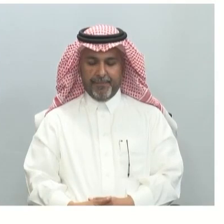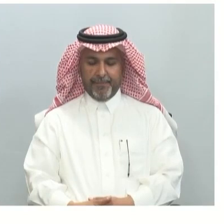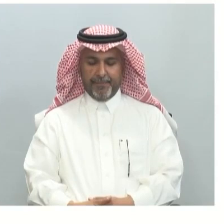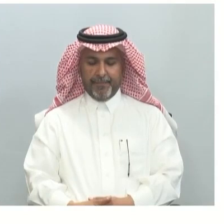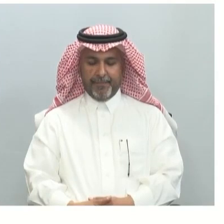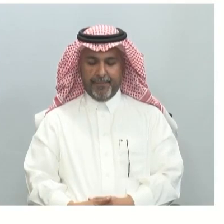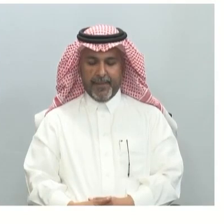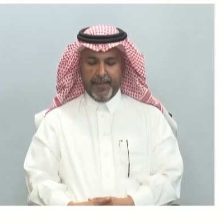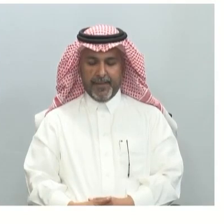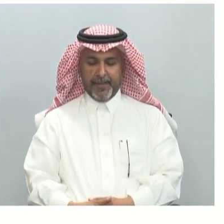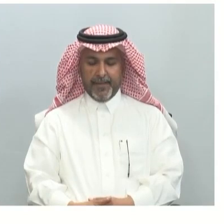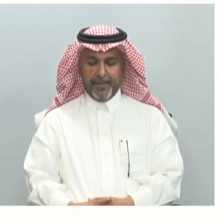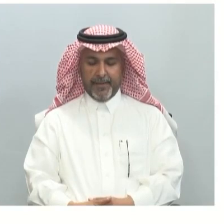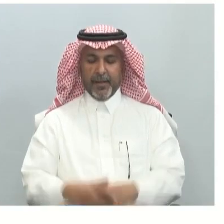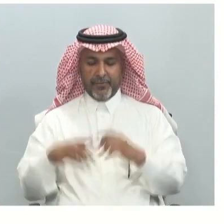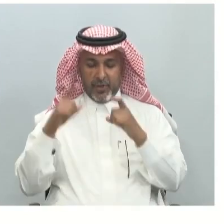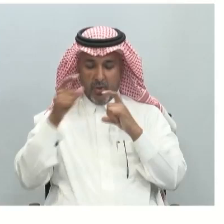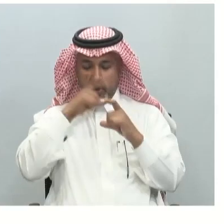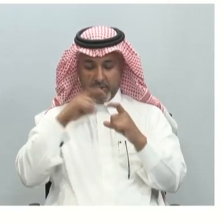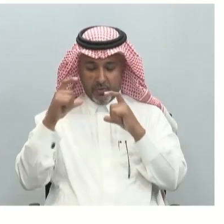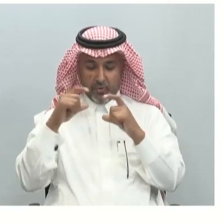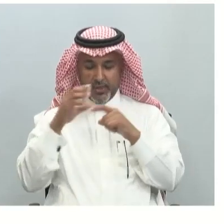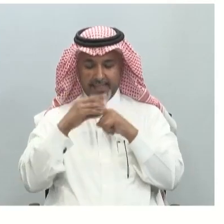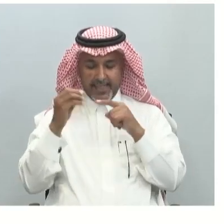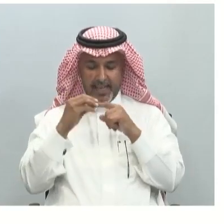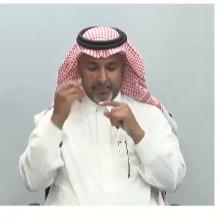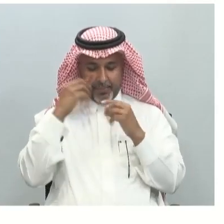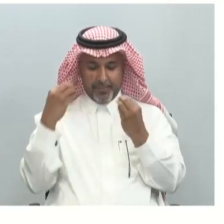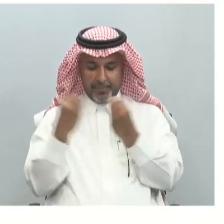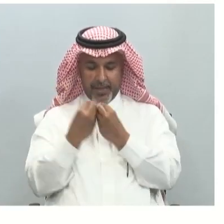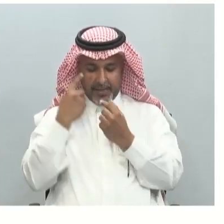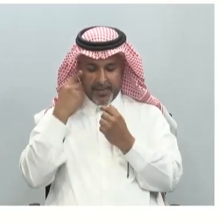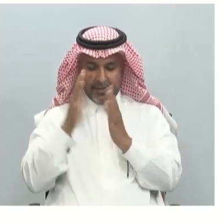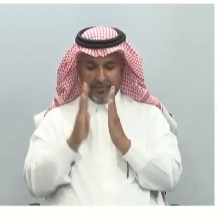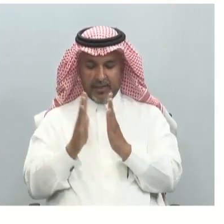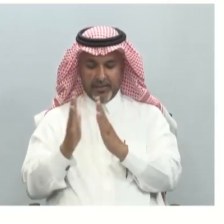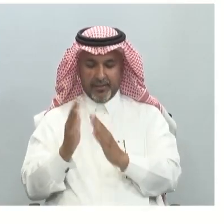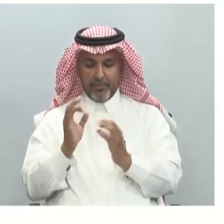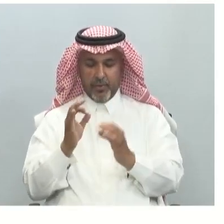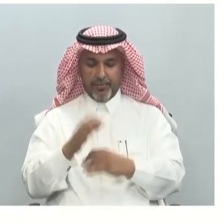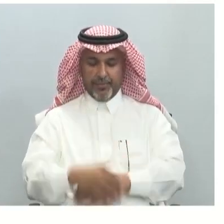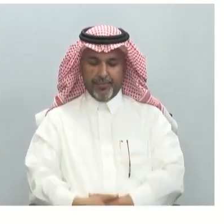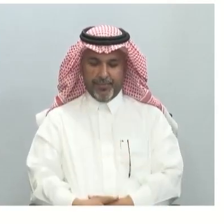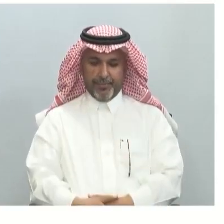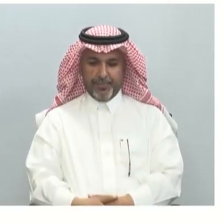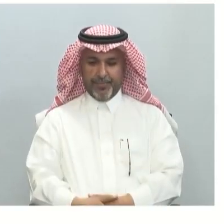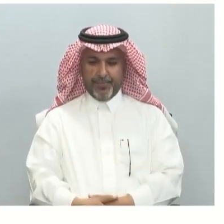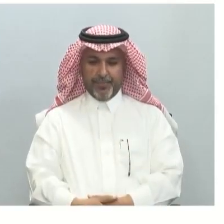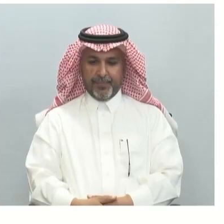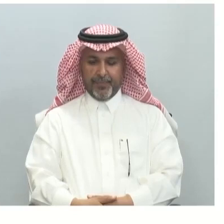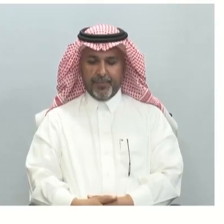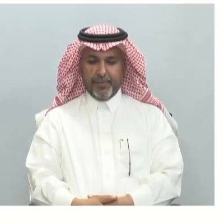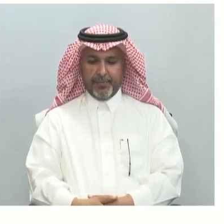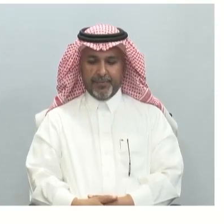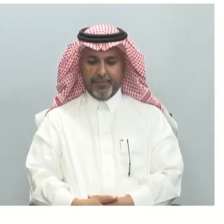الحد الثاني نحطه طبعا بين قوسين لانه في اشاره سالبه عشان ما للترتيب الحل راح يكون عندي سالب ام